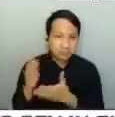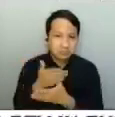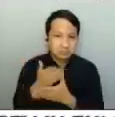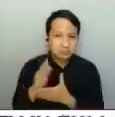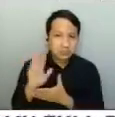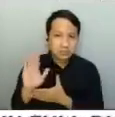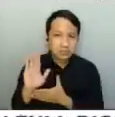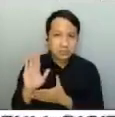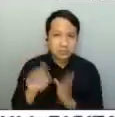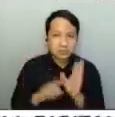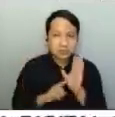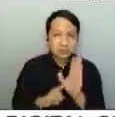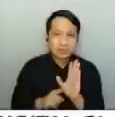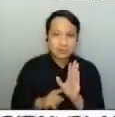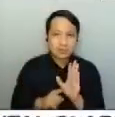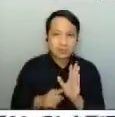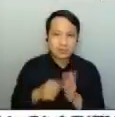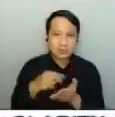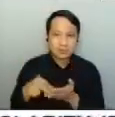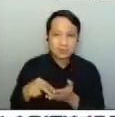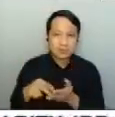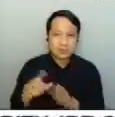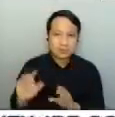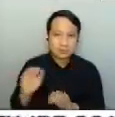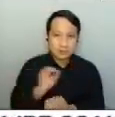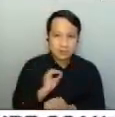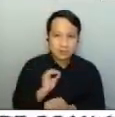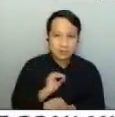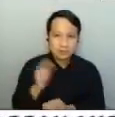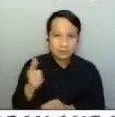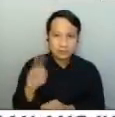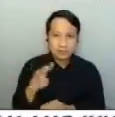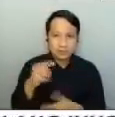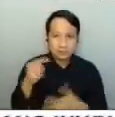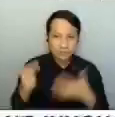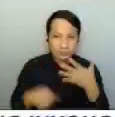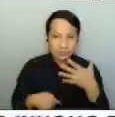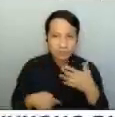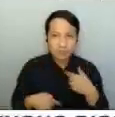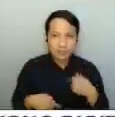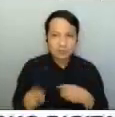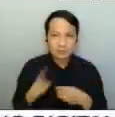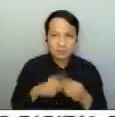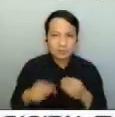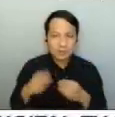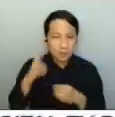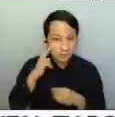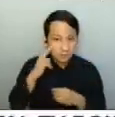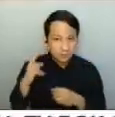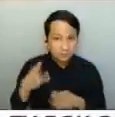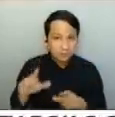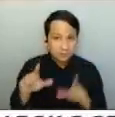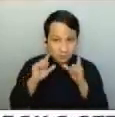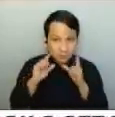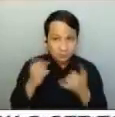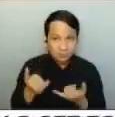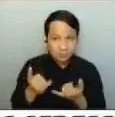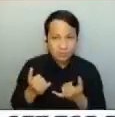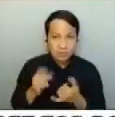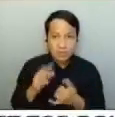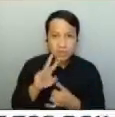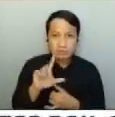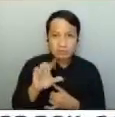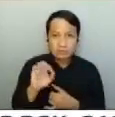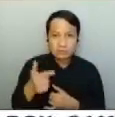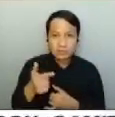ng patay sa probinsya. Parang feeling ko nilalagyan lang sila ng puting foundation tapos kinikilayan lang sila." Ako magkaroon